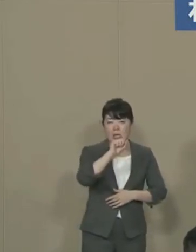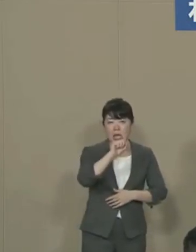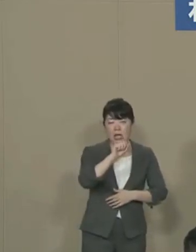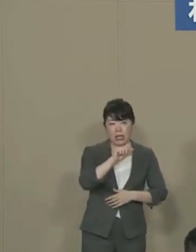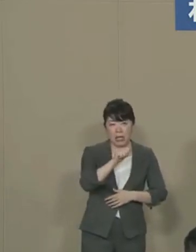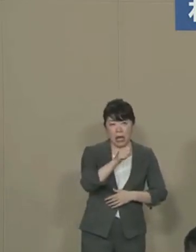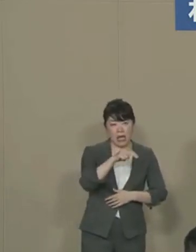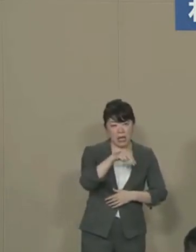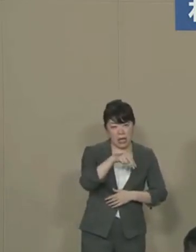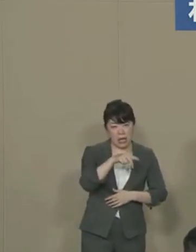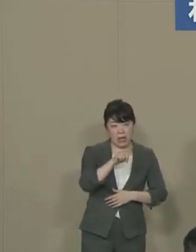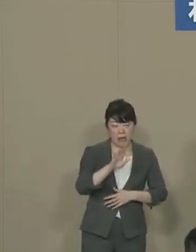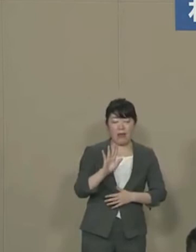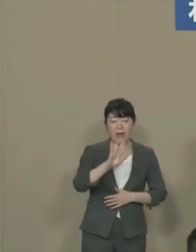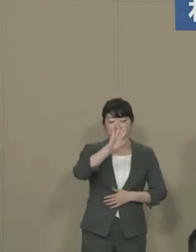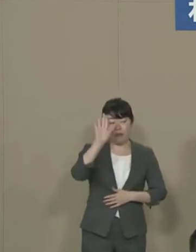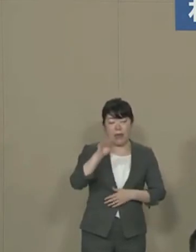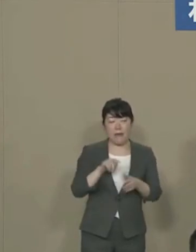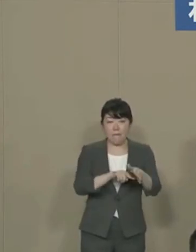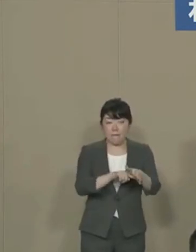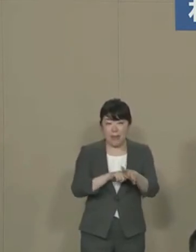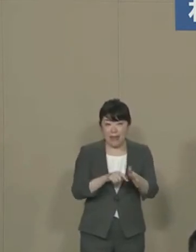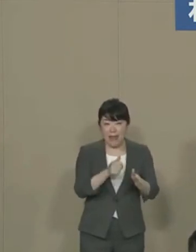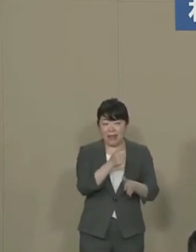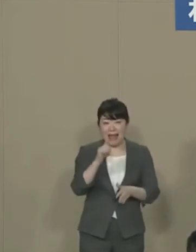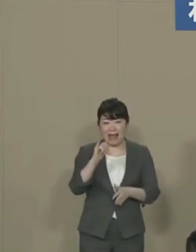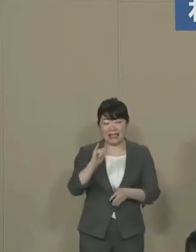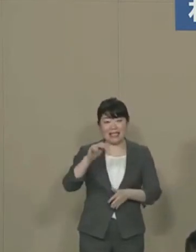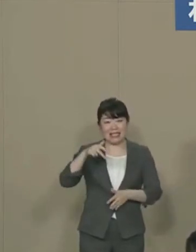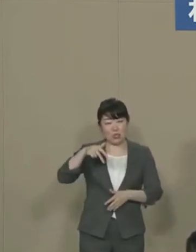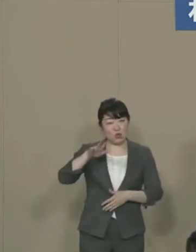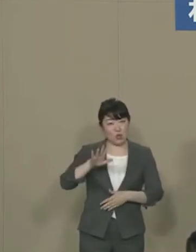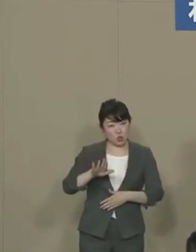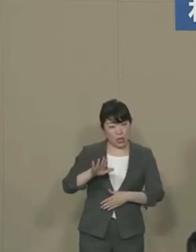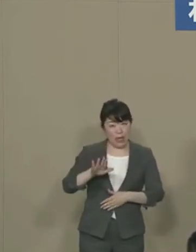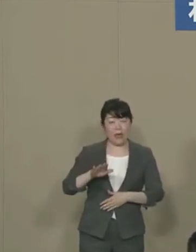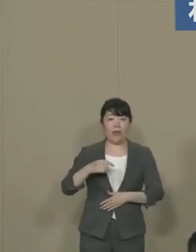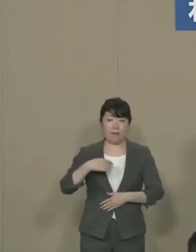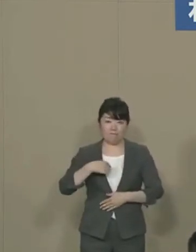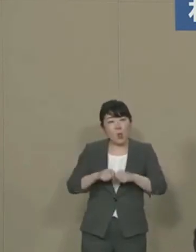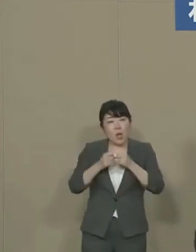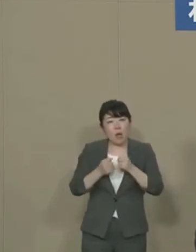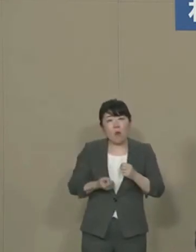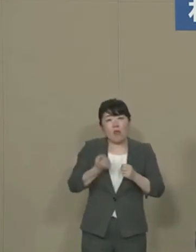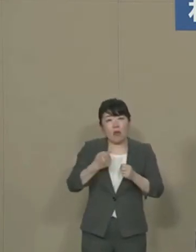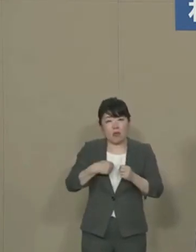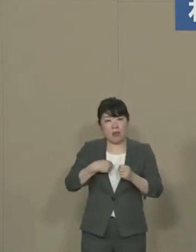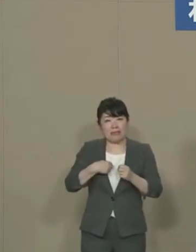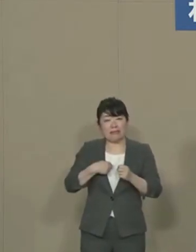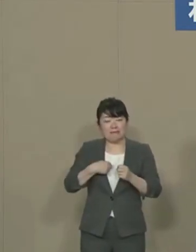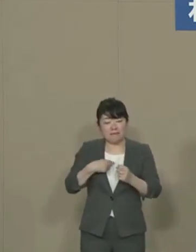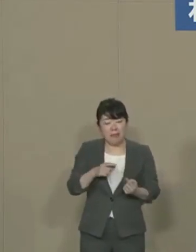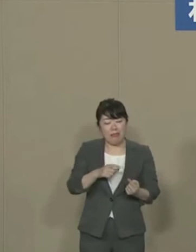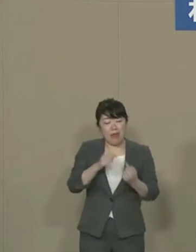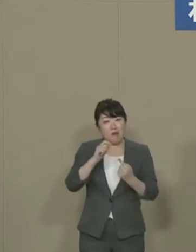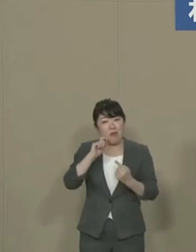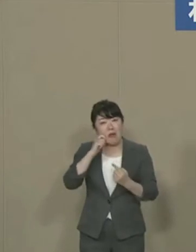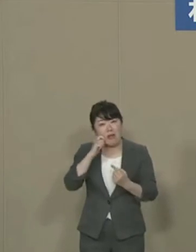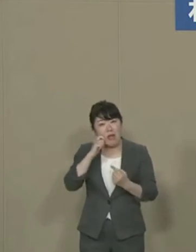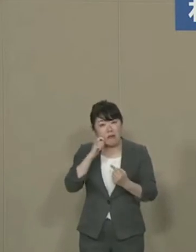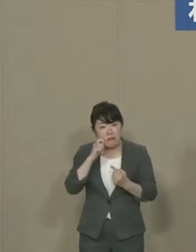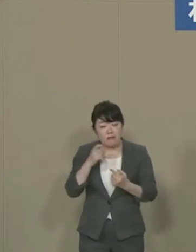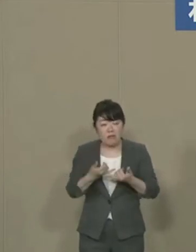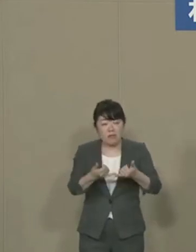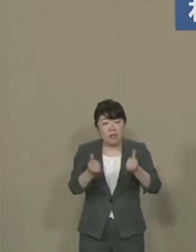運転バター大介です米は新選組公認候補の天畠大介です選択肢を奪われ社会に居場所